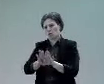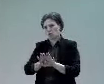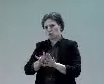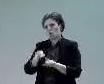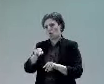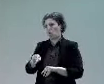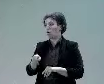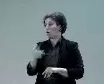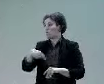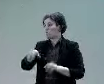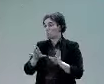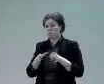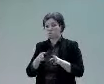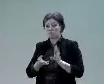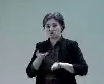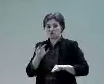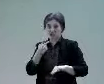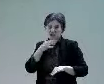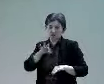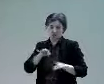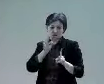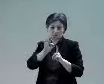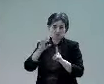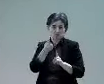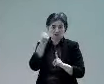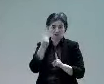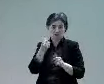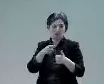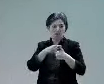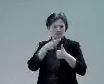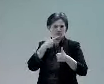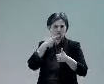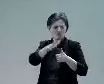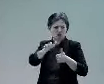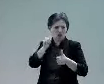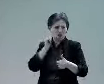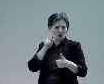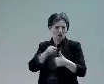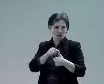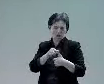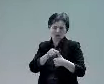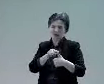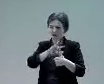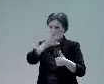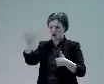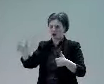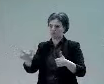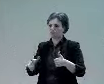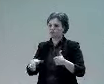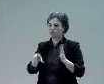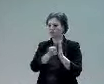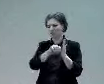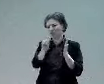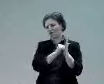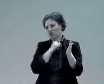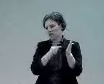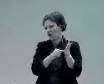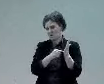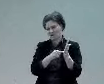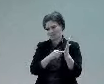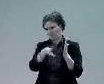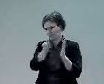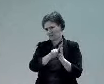io spero che riesca in fretta a fare. La prima, l'avete già detta alcuni di voi prima, è cancellare quei decreti sicurezza, guardate,